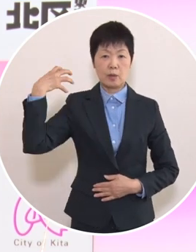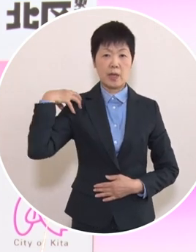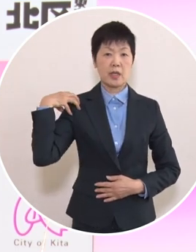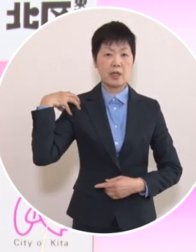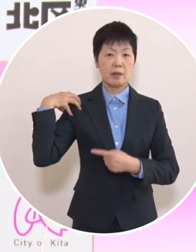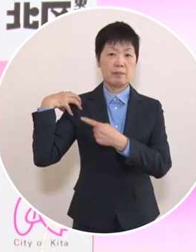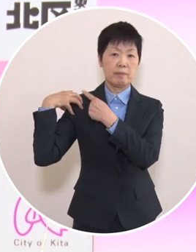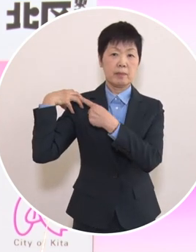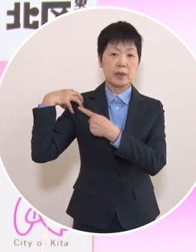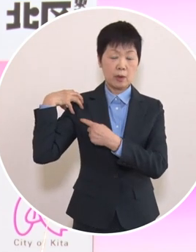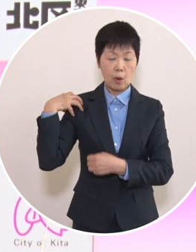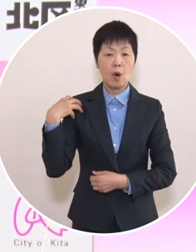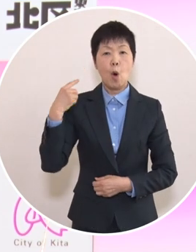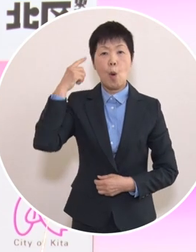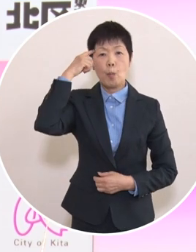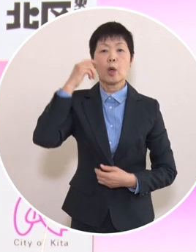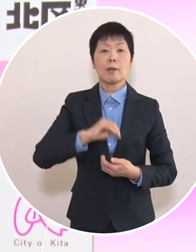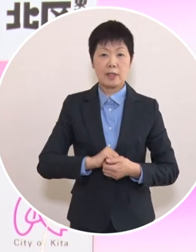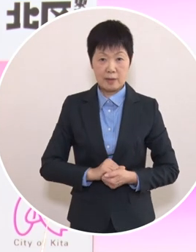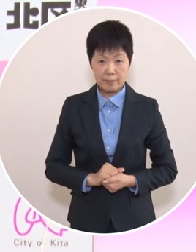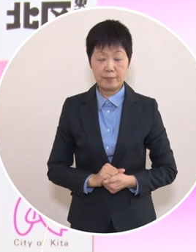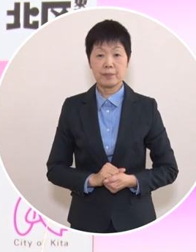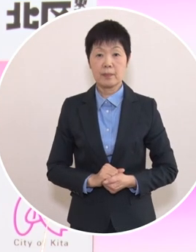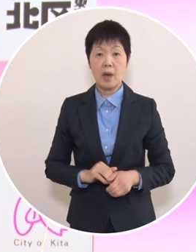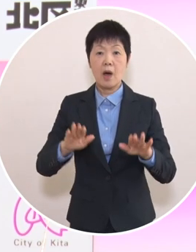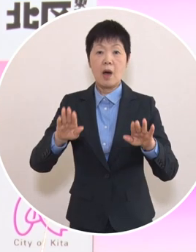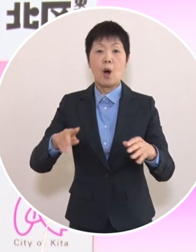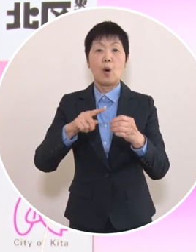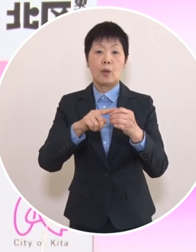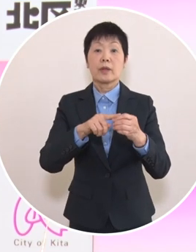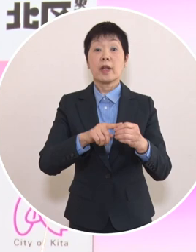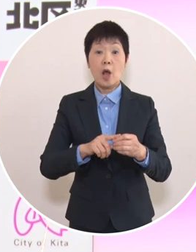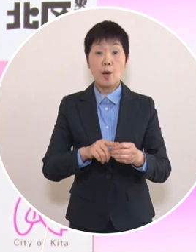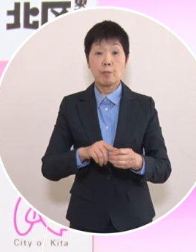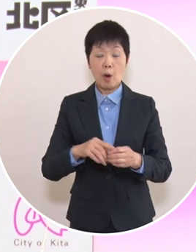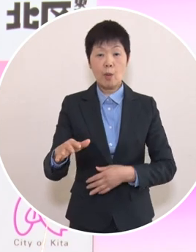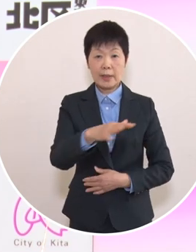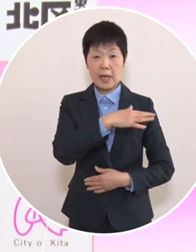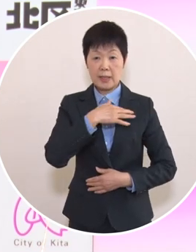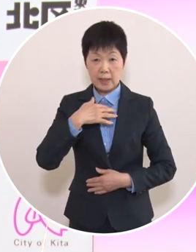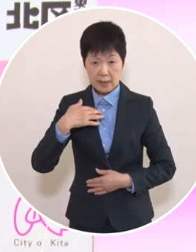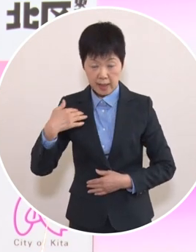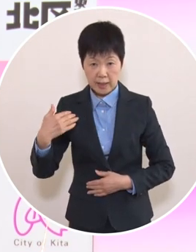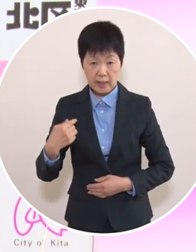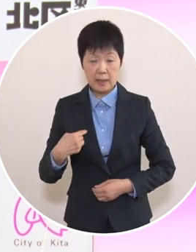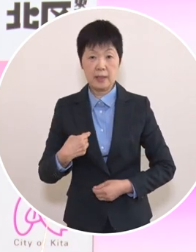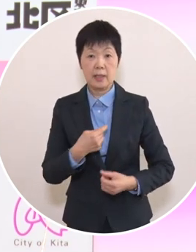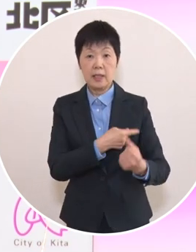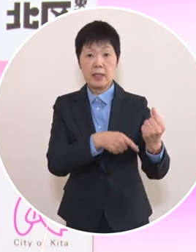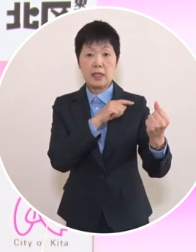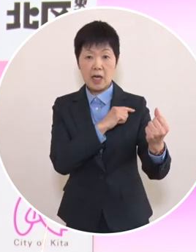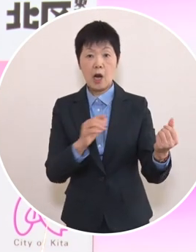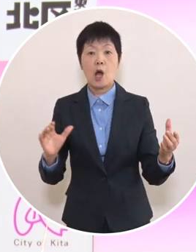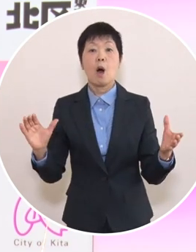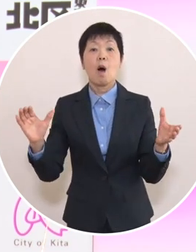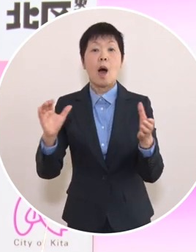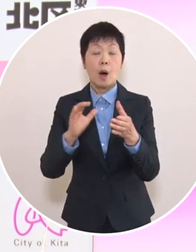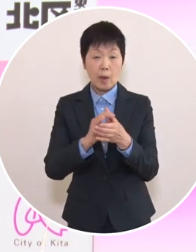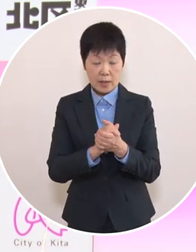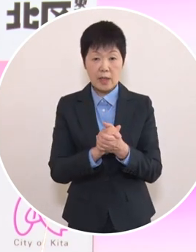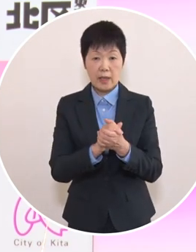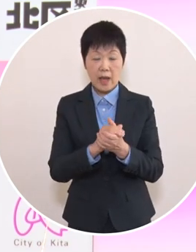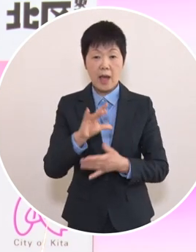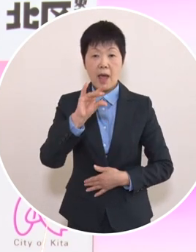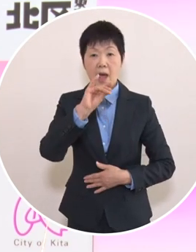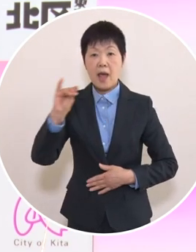です本年も議員全員が一丸となって議会のより一層の活性化